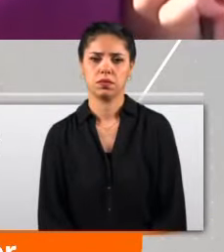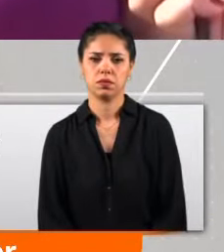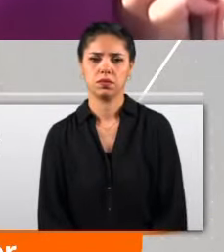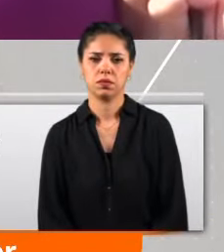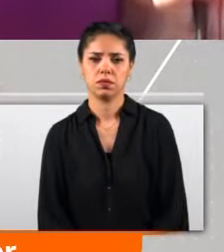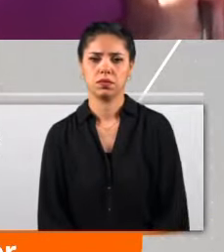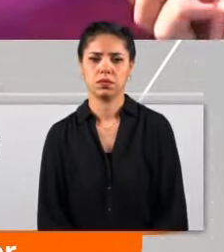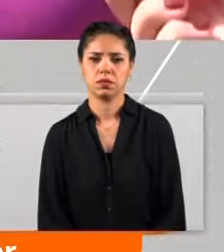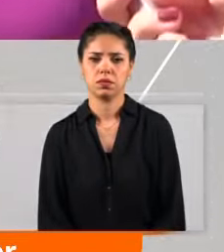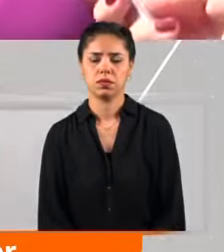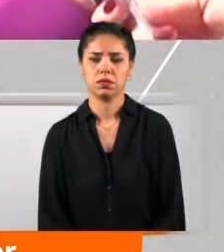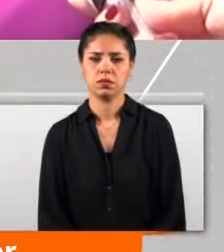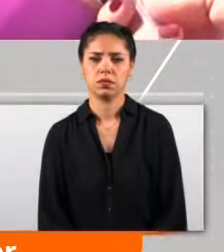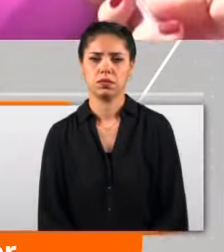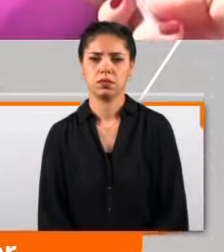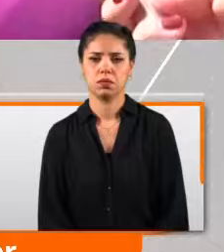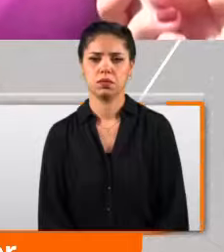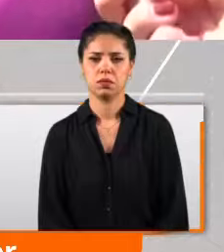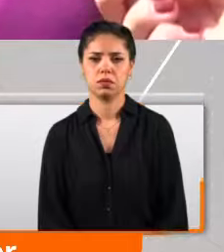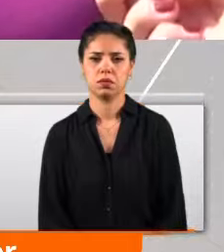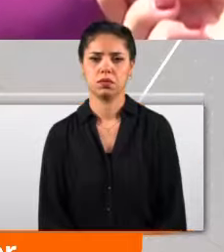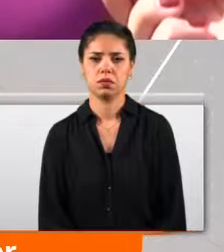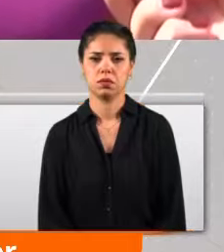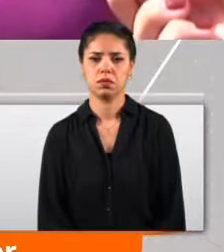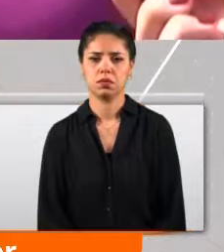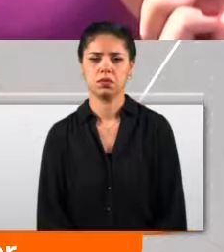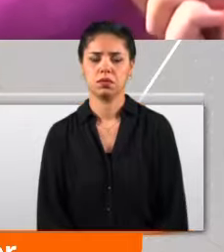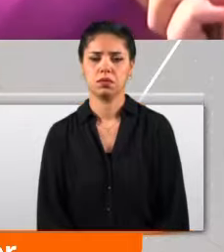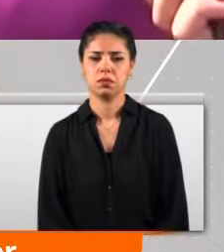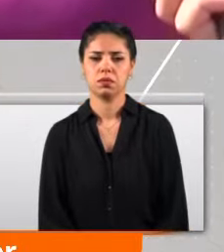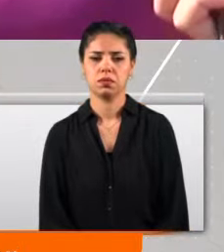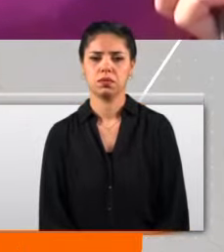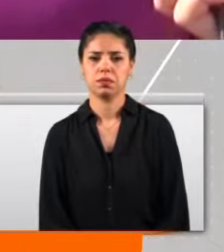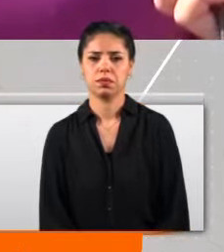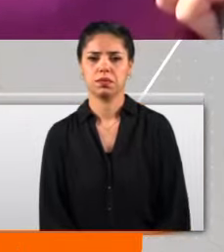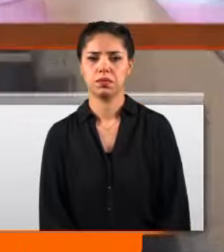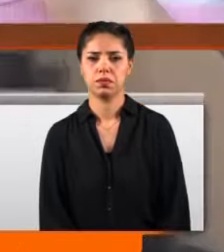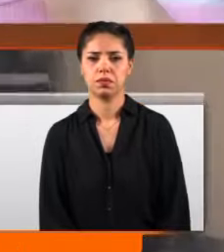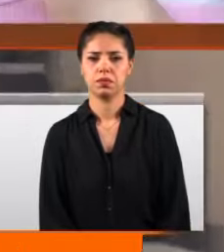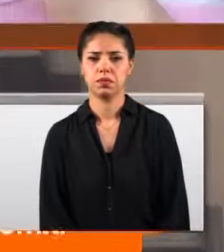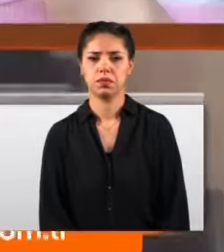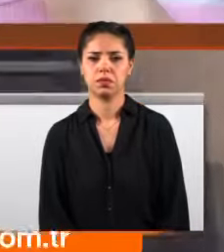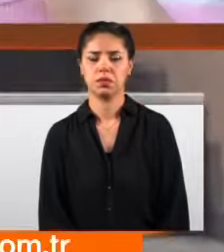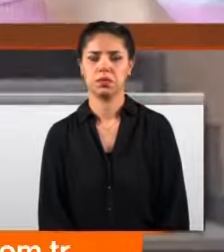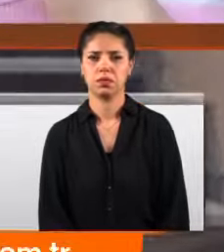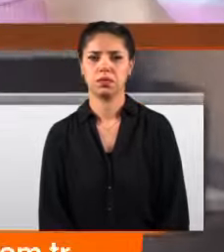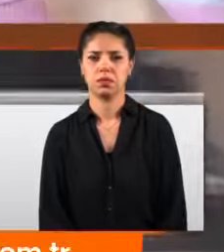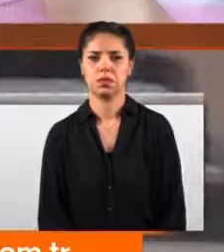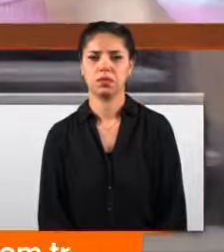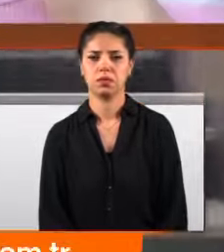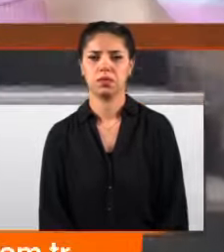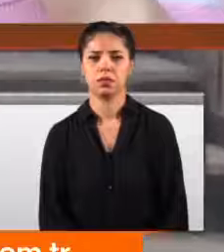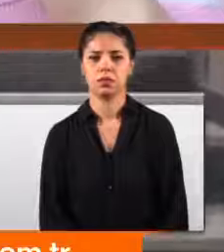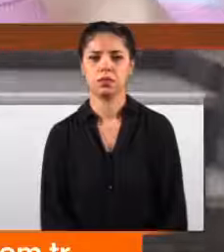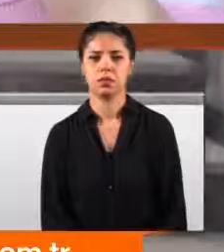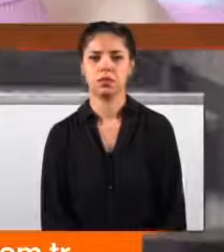bir şey istemiyorum. Dışarıda geziyor bu insan. Gidecek başkalarını katledecek. Neden denize attınız? Neden denize